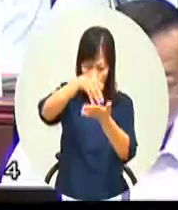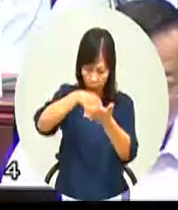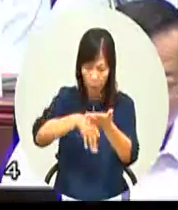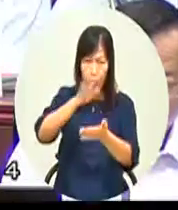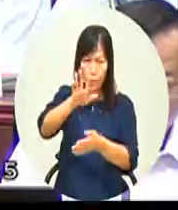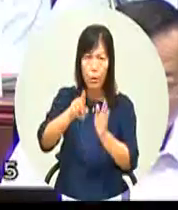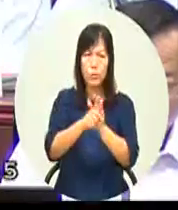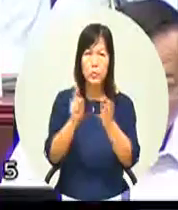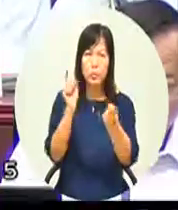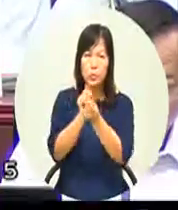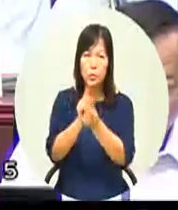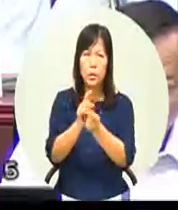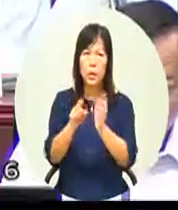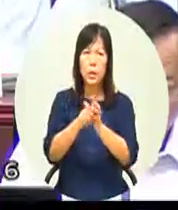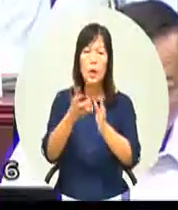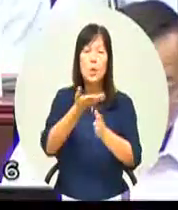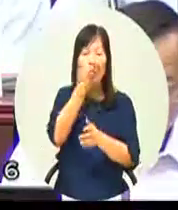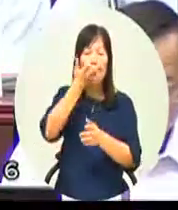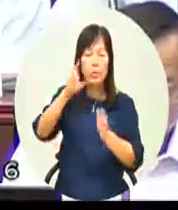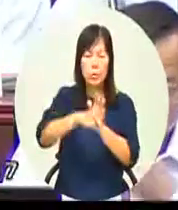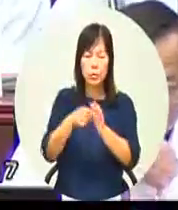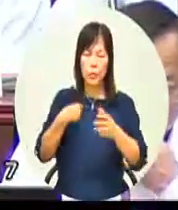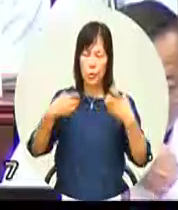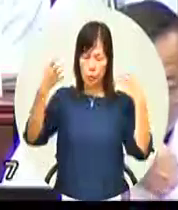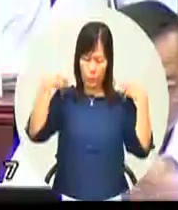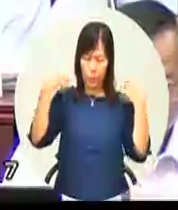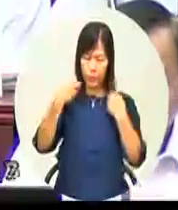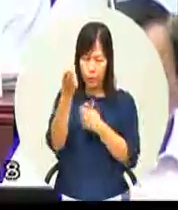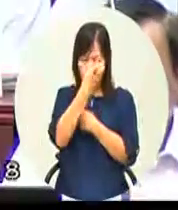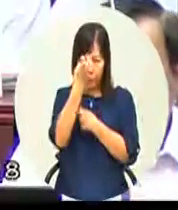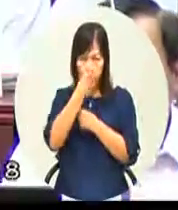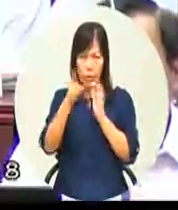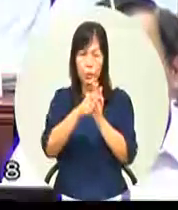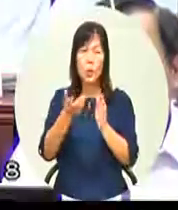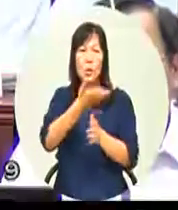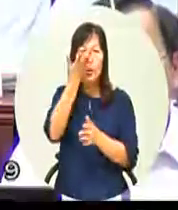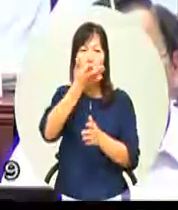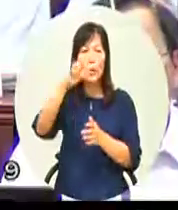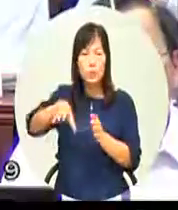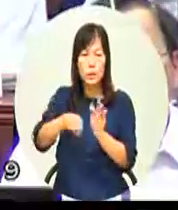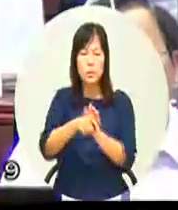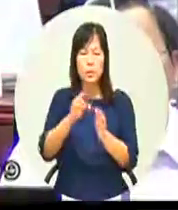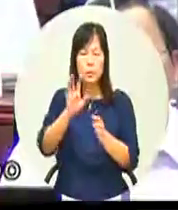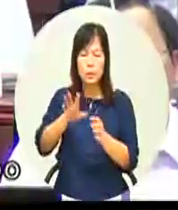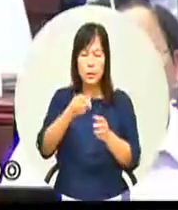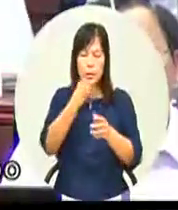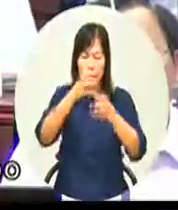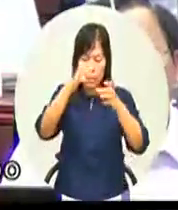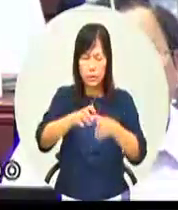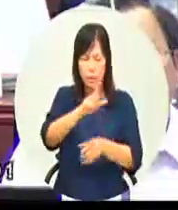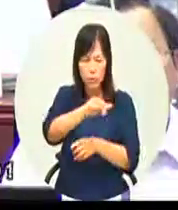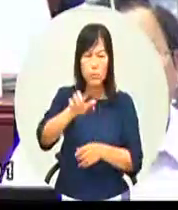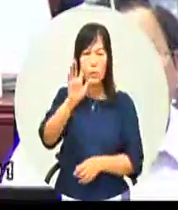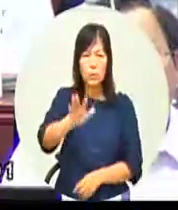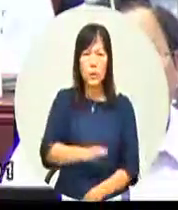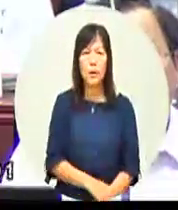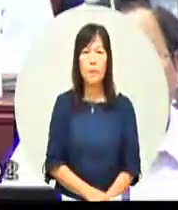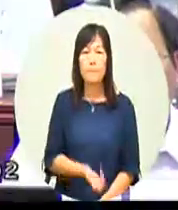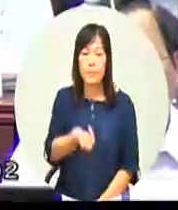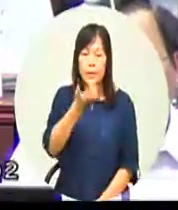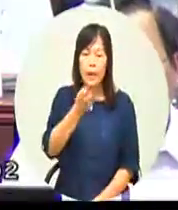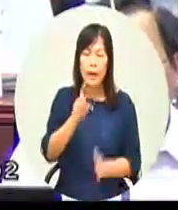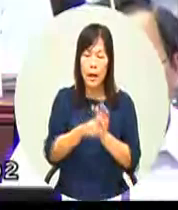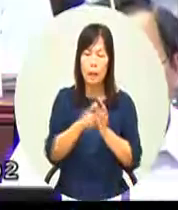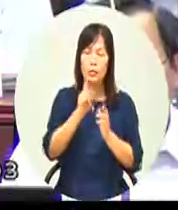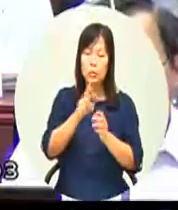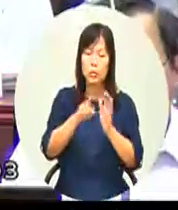于我们观光局所列管的，我们所管理的这个风景区的一些景点的一些建设。那至于刚刚议员所提到